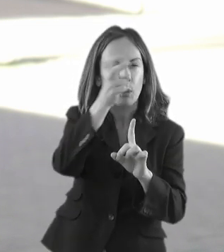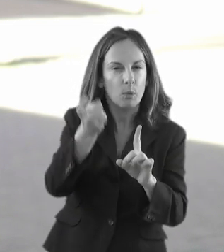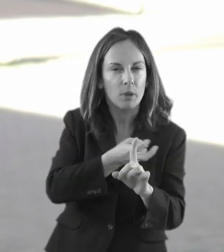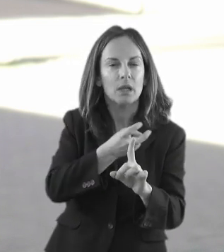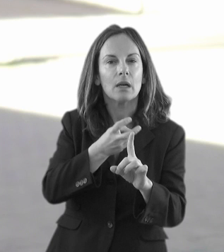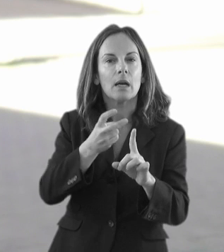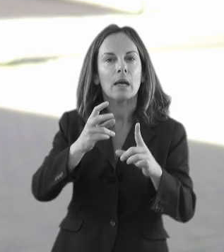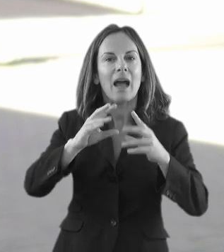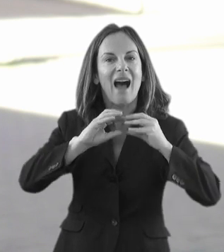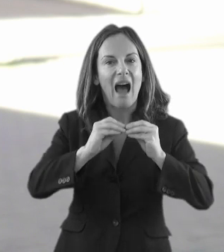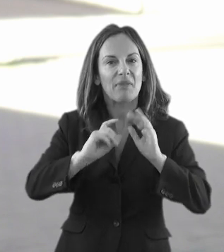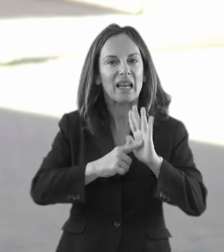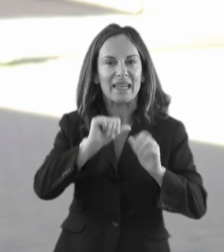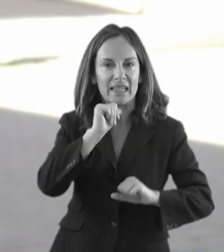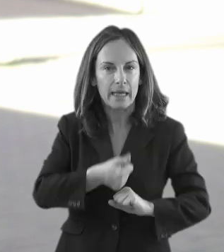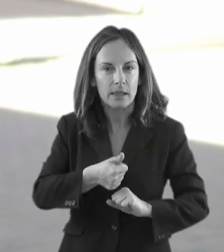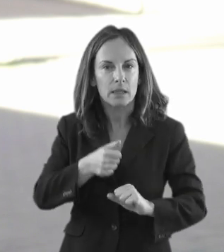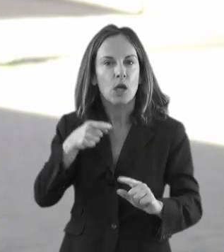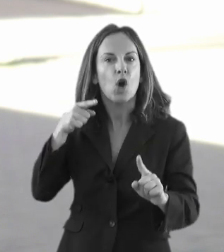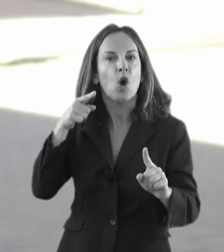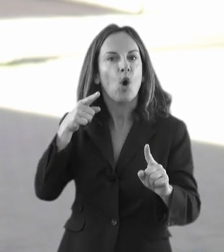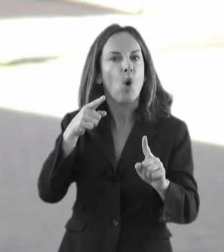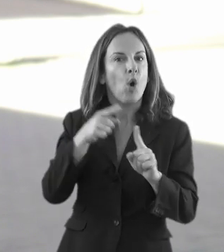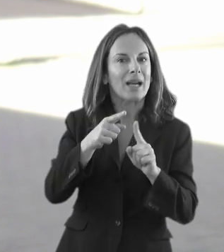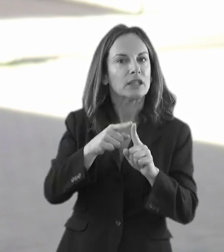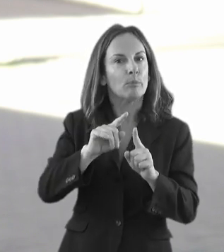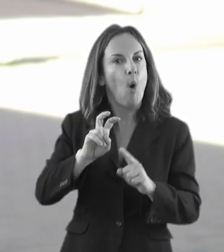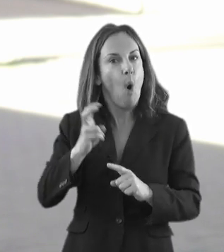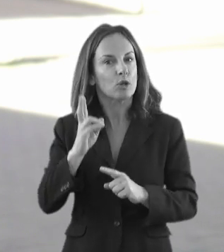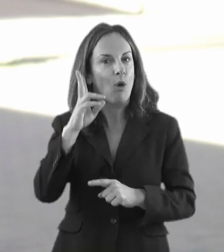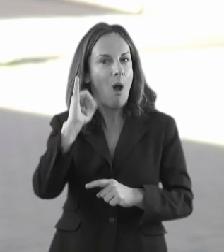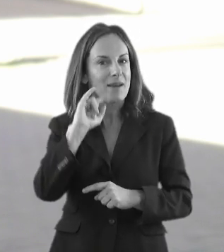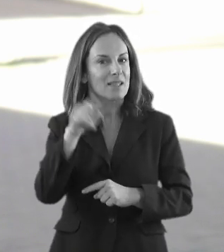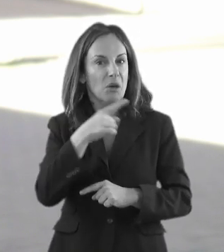per què es fa, qui la fa, què amaga, quina és la intencionalitat.